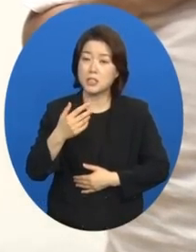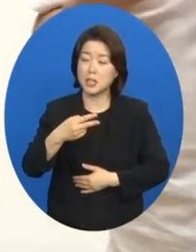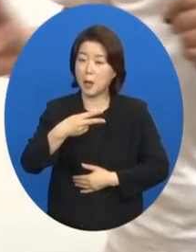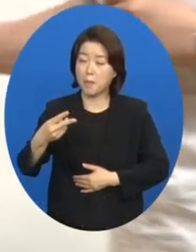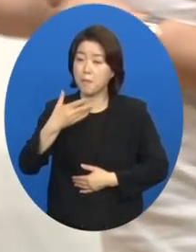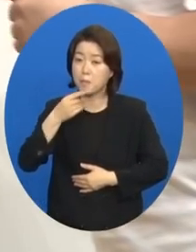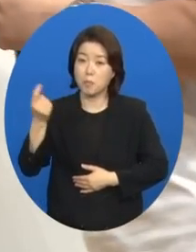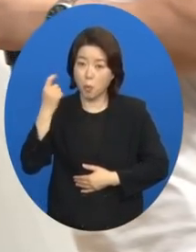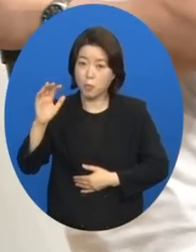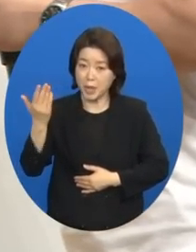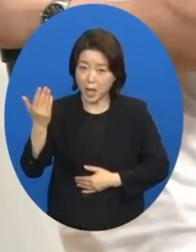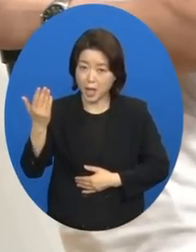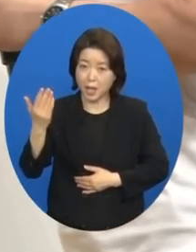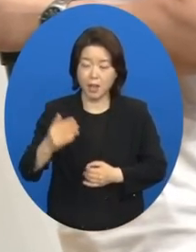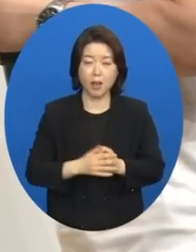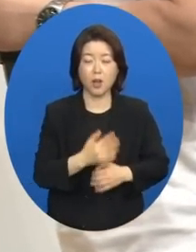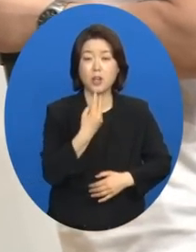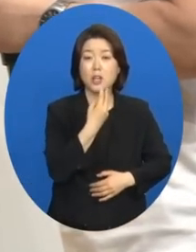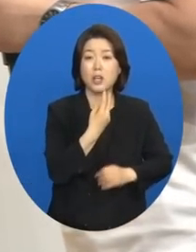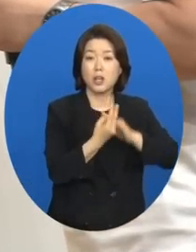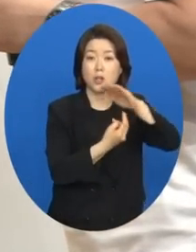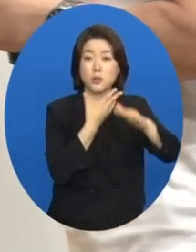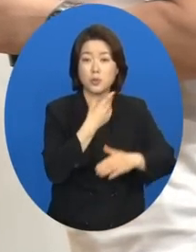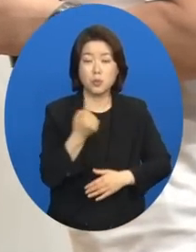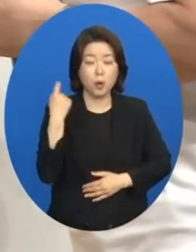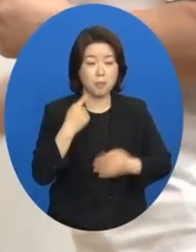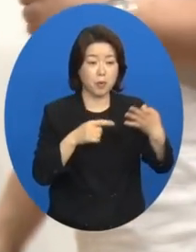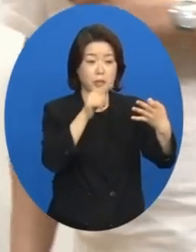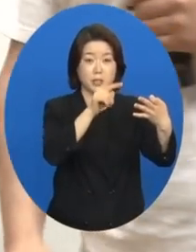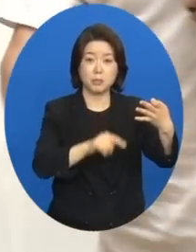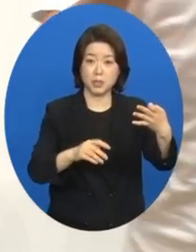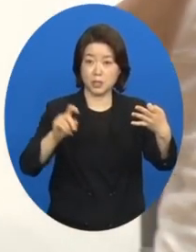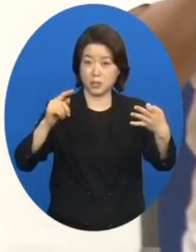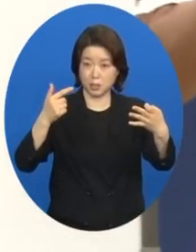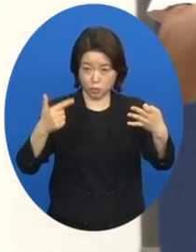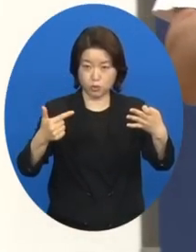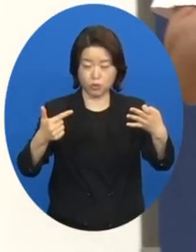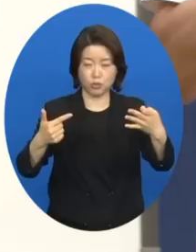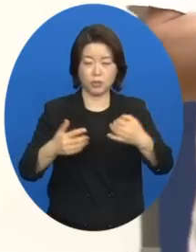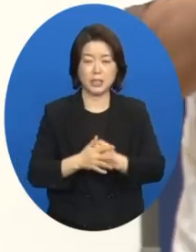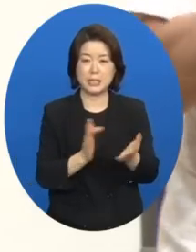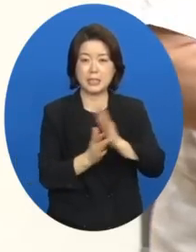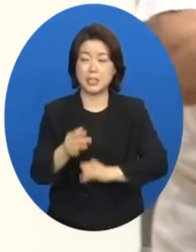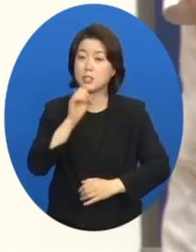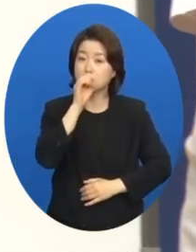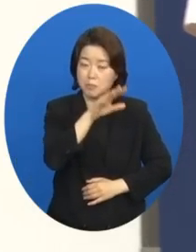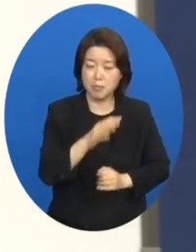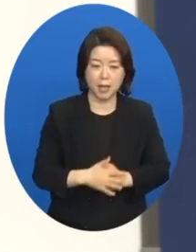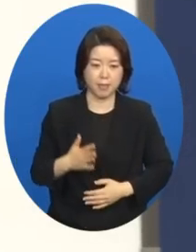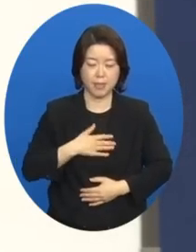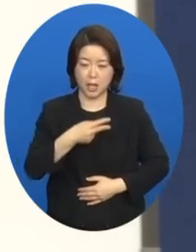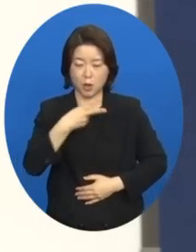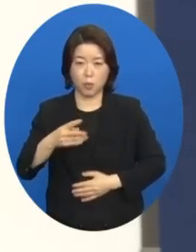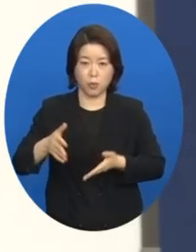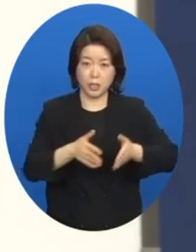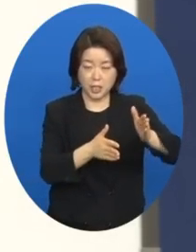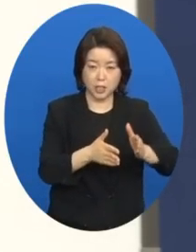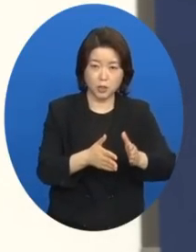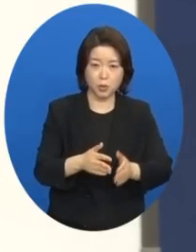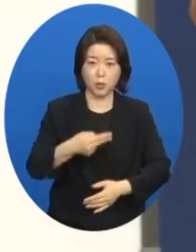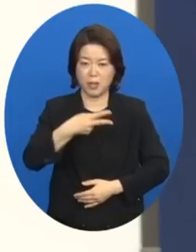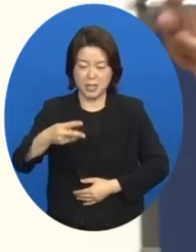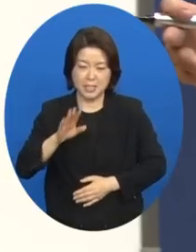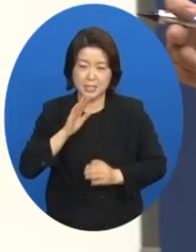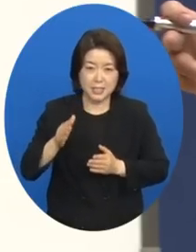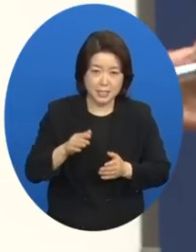분이냐? 요한복음 14장 6절에 예수께서 가라사대 내가 곧 길이요